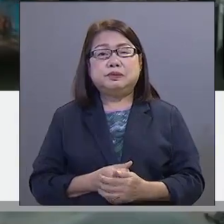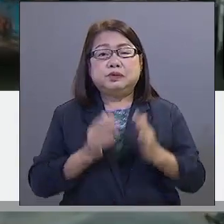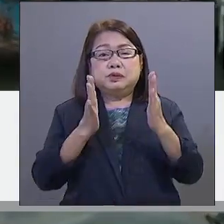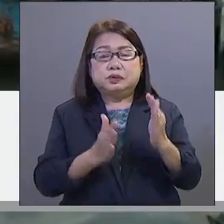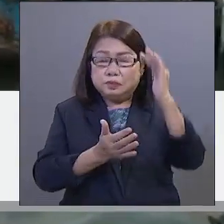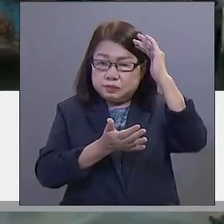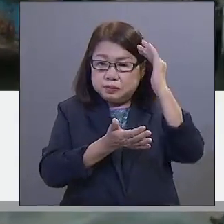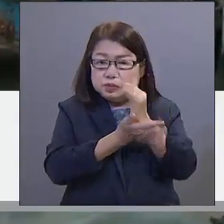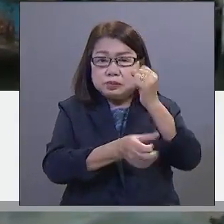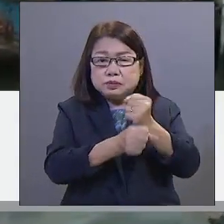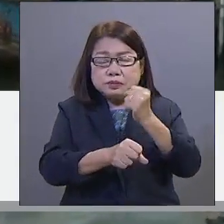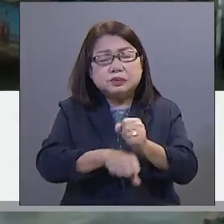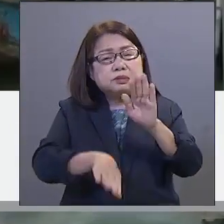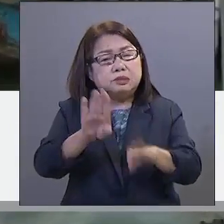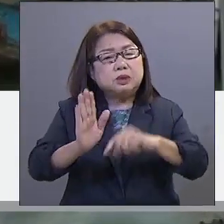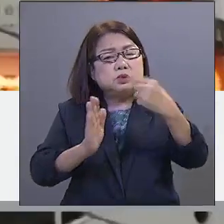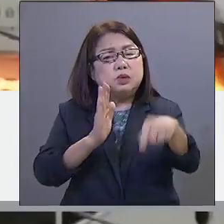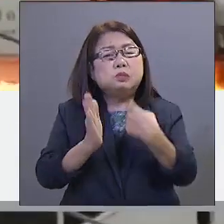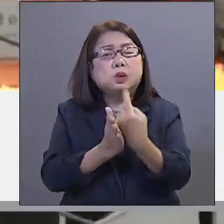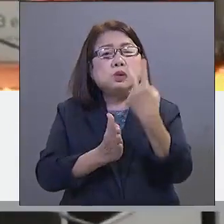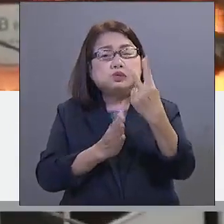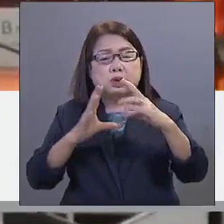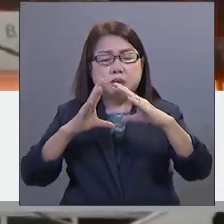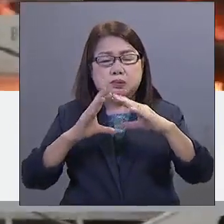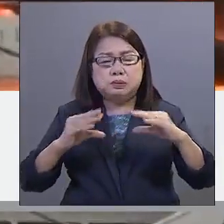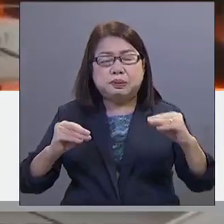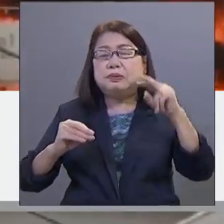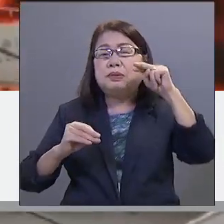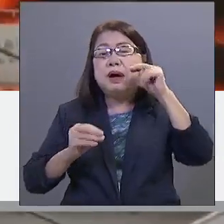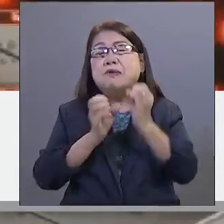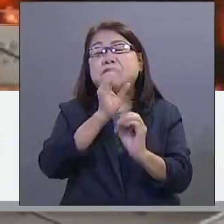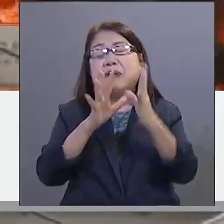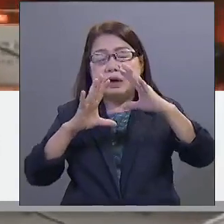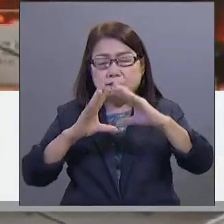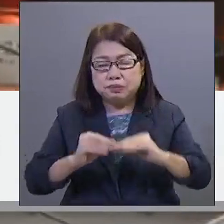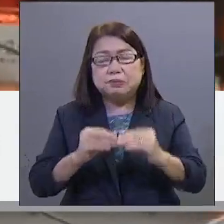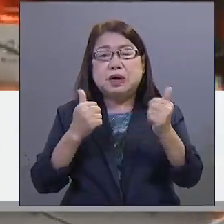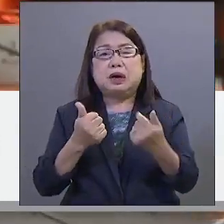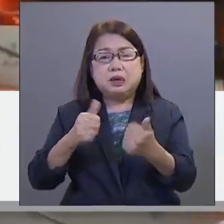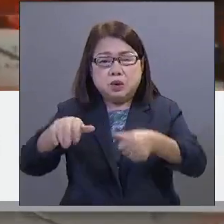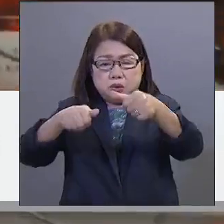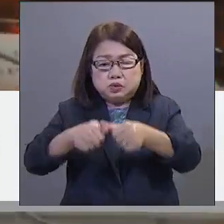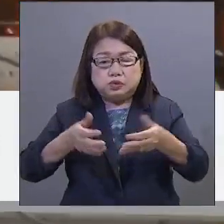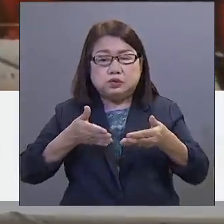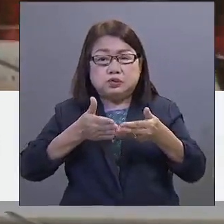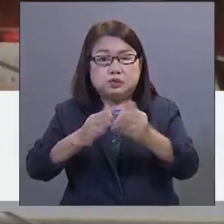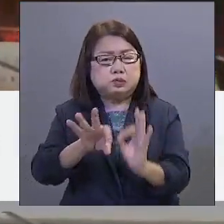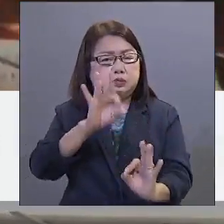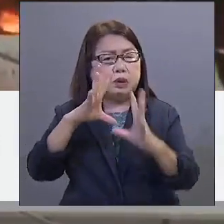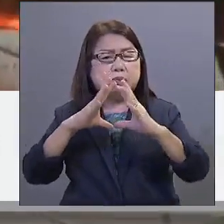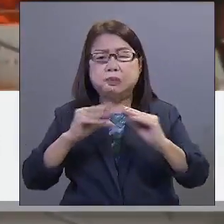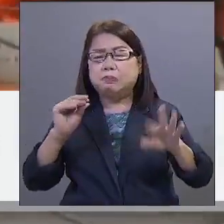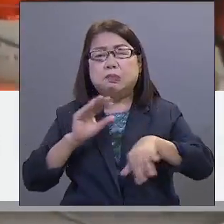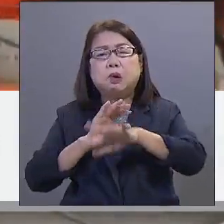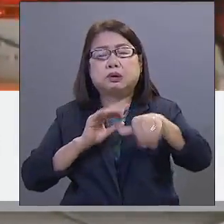านานกว่า2ชั่วโมงจึงสามารถควบคุมเพลิงไว้ได้ค่ะเบื้องต้นเพลิงได้เผาไหม้ภายในเรือได้รับความเสียหายเกือบทั้งหมดค่ะ